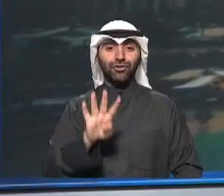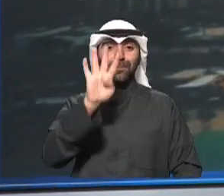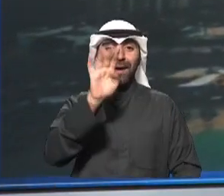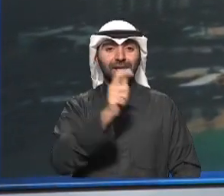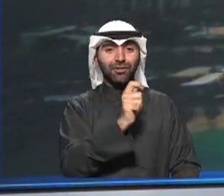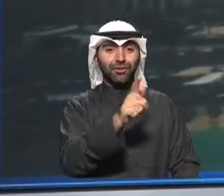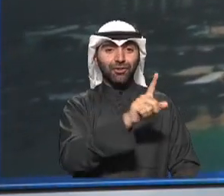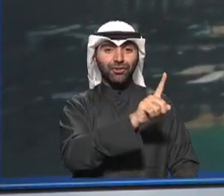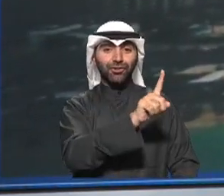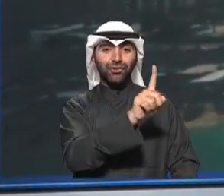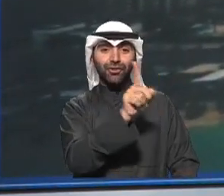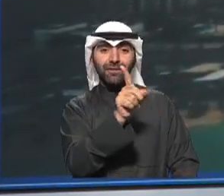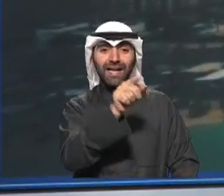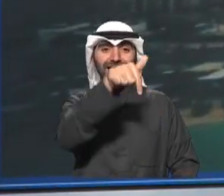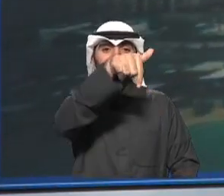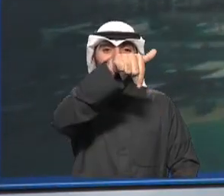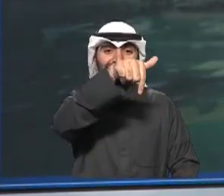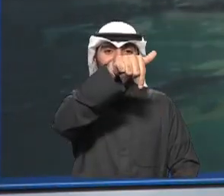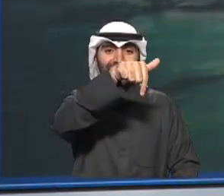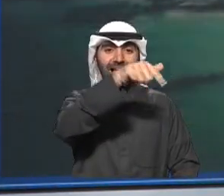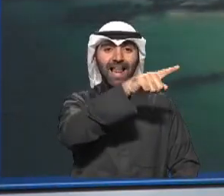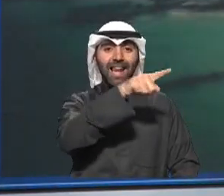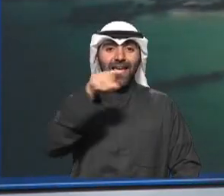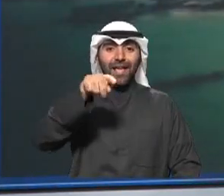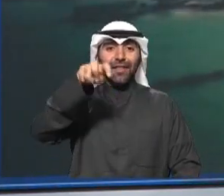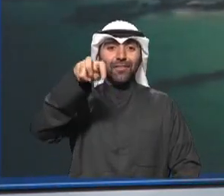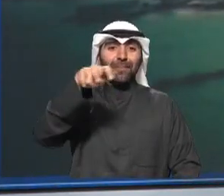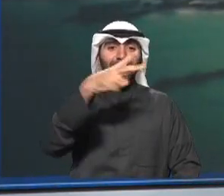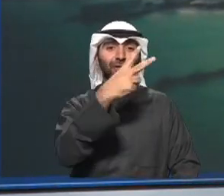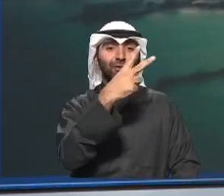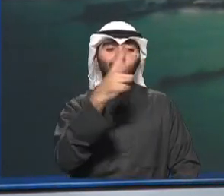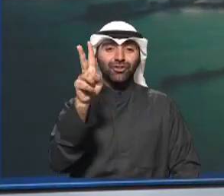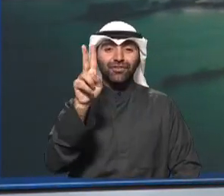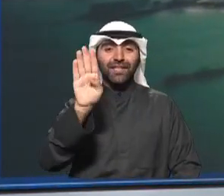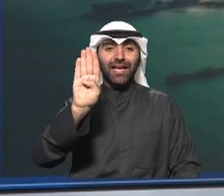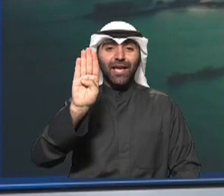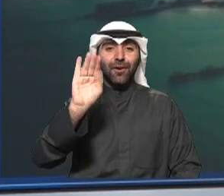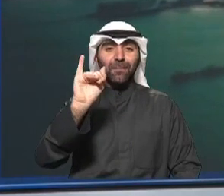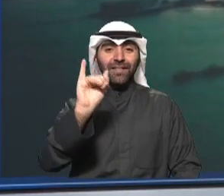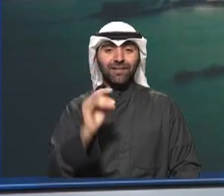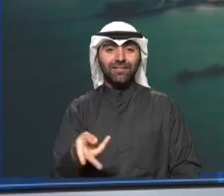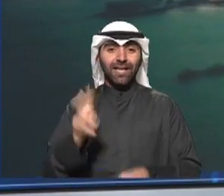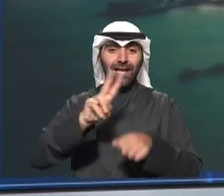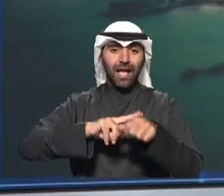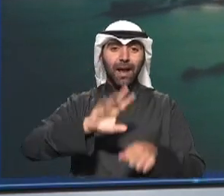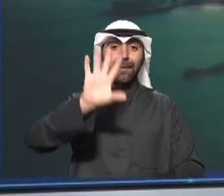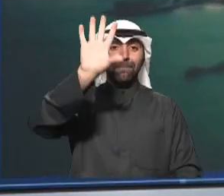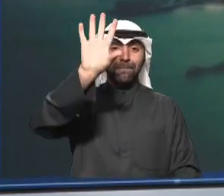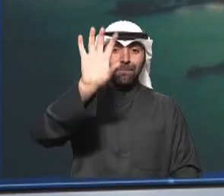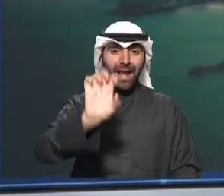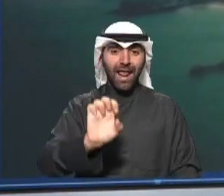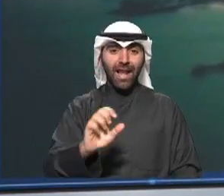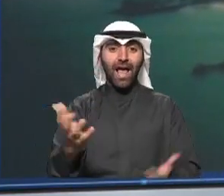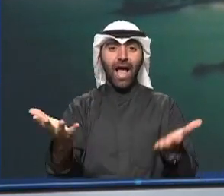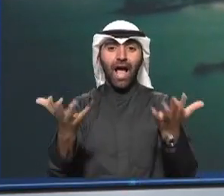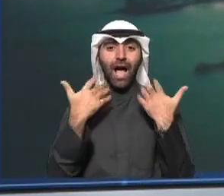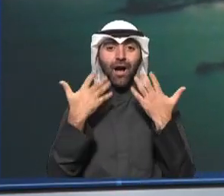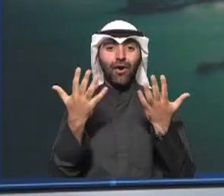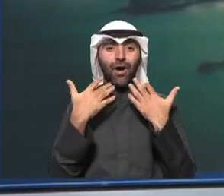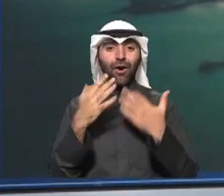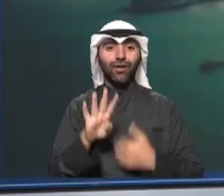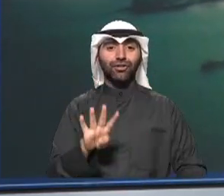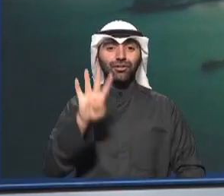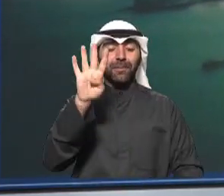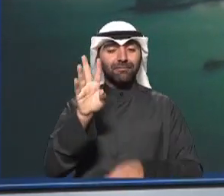في الساعة، ومتوقع أن الرياح الشمالية الغربية راح تستمر معنا في مساء هذا اليوم، أيضا راح تستمر خفيفة إلى معتدل السرعة 6